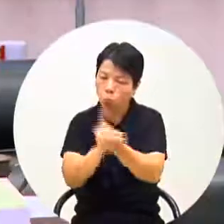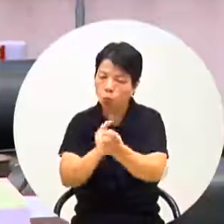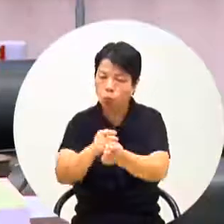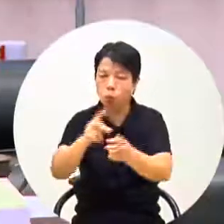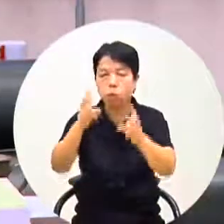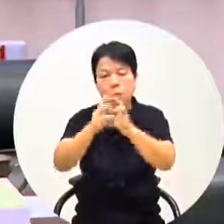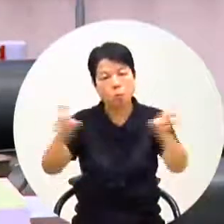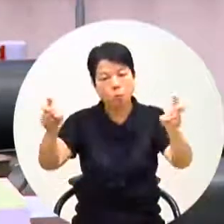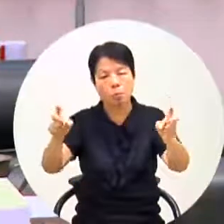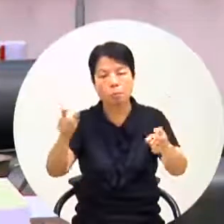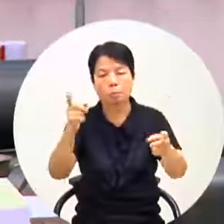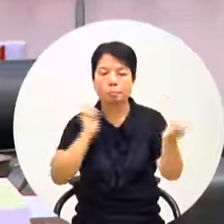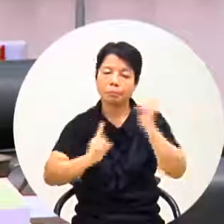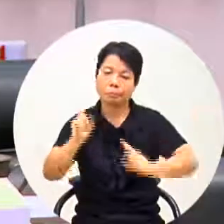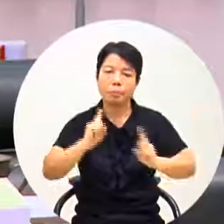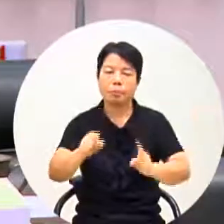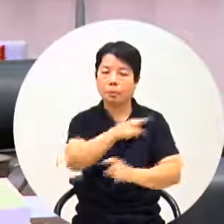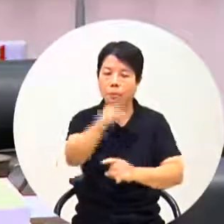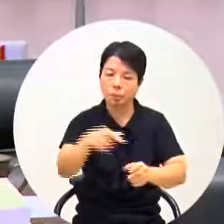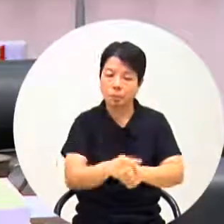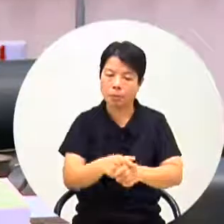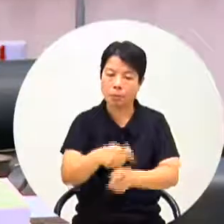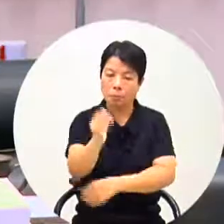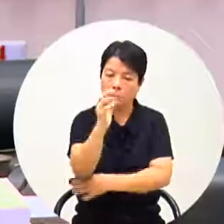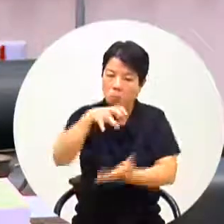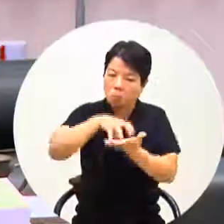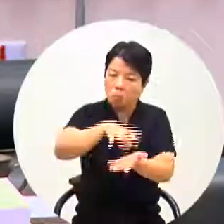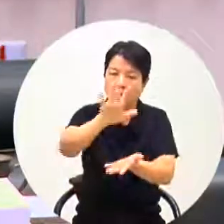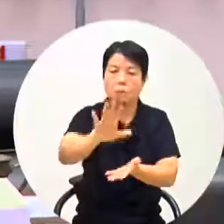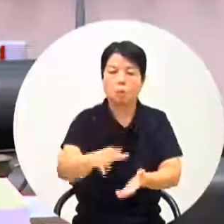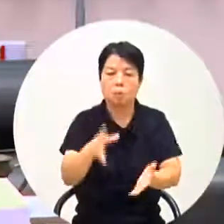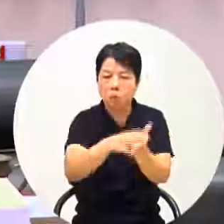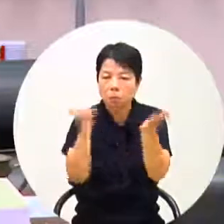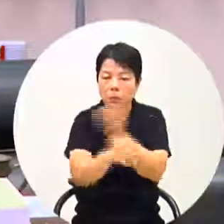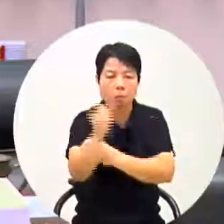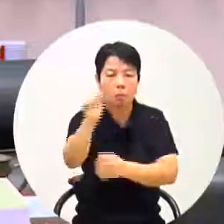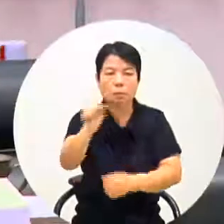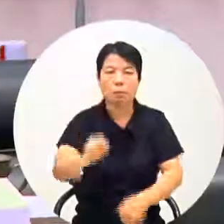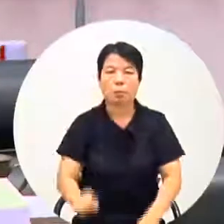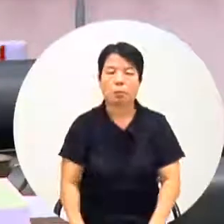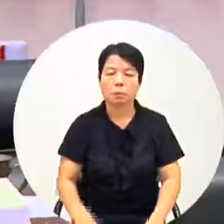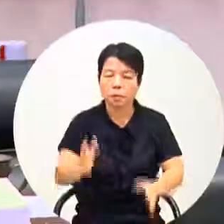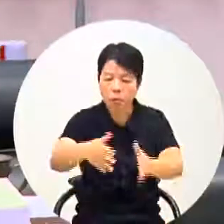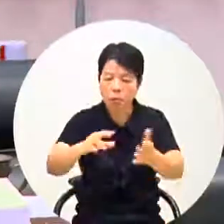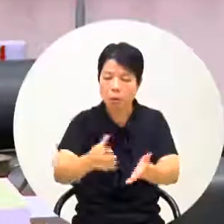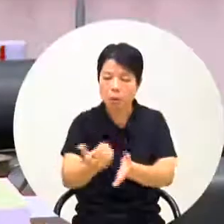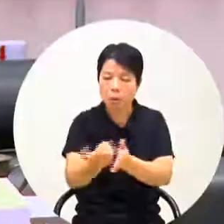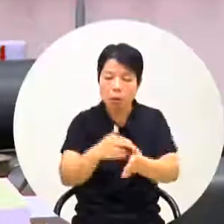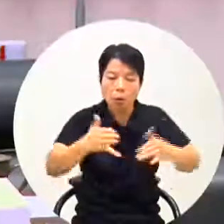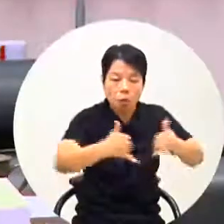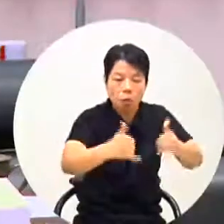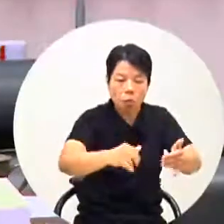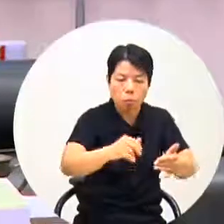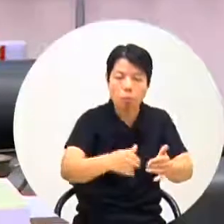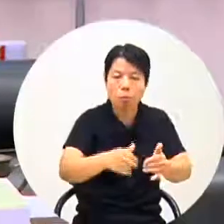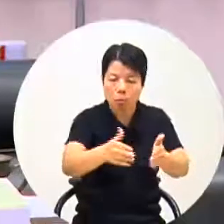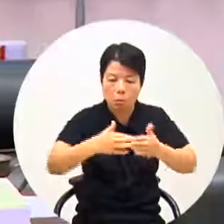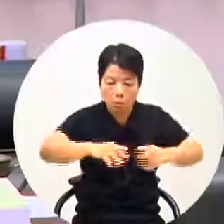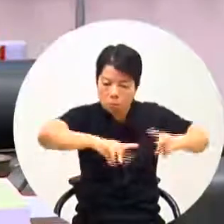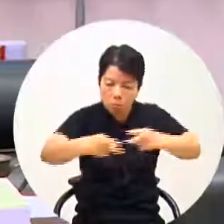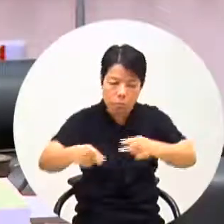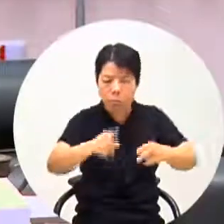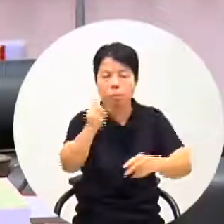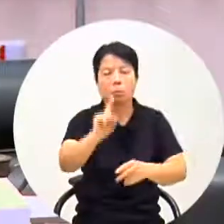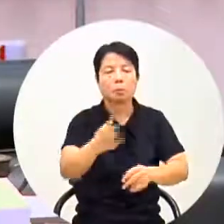它是合法的，没有什么好拆的。要怎么移，要怎么改规划路线，一定要请军方。那么土